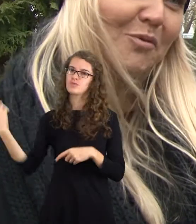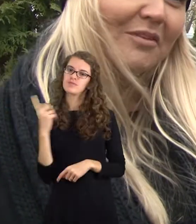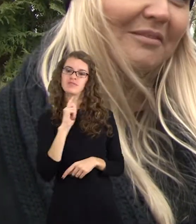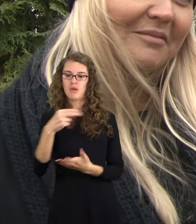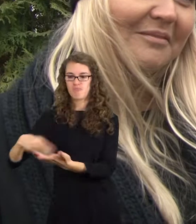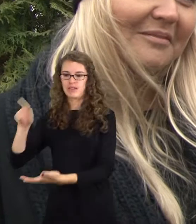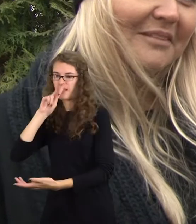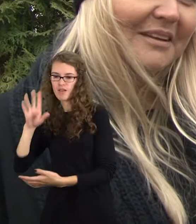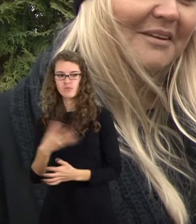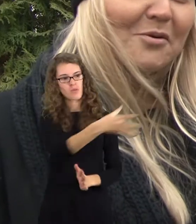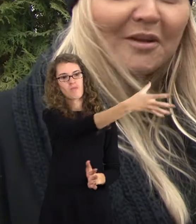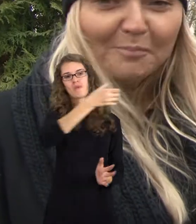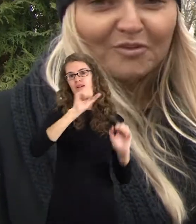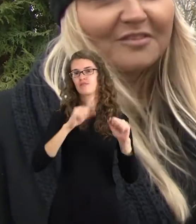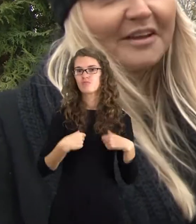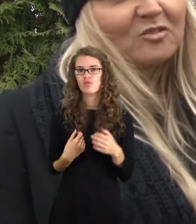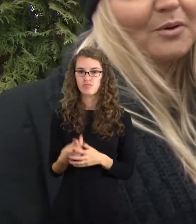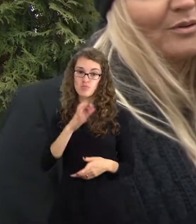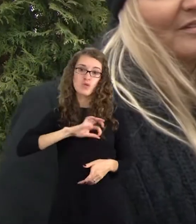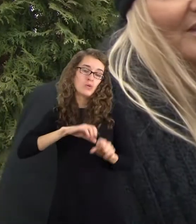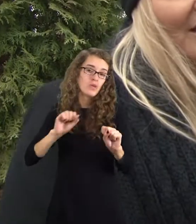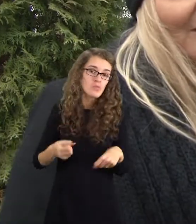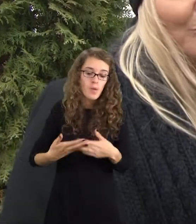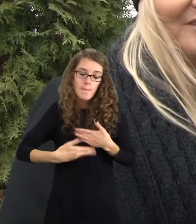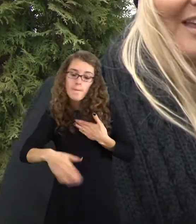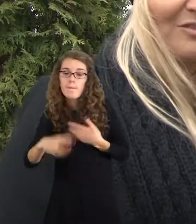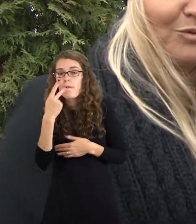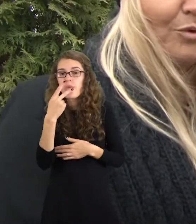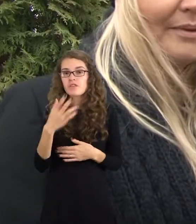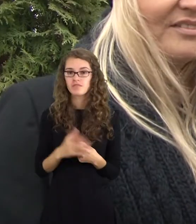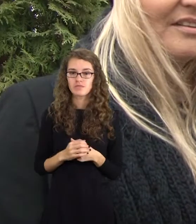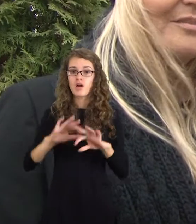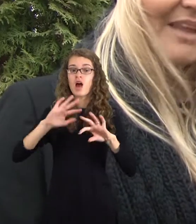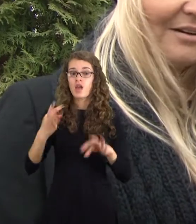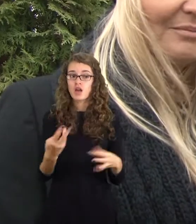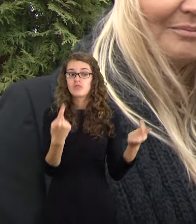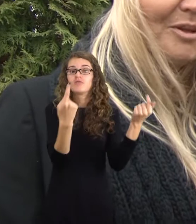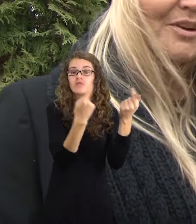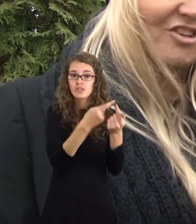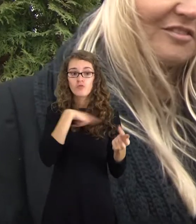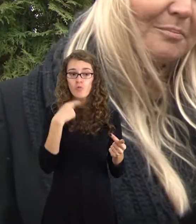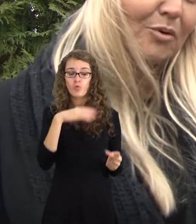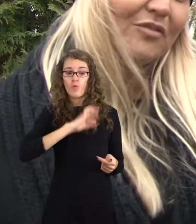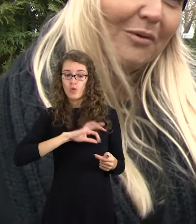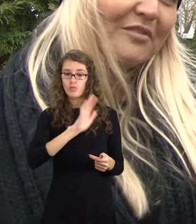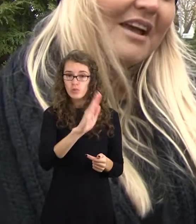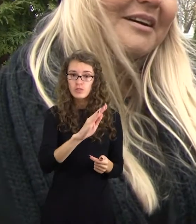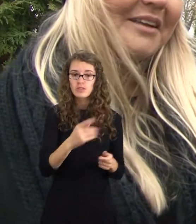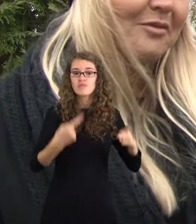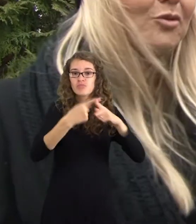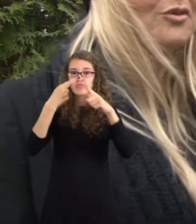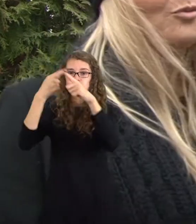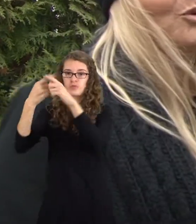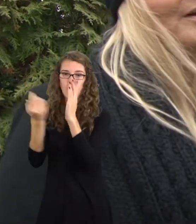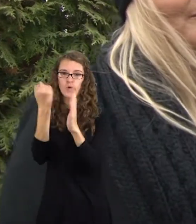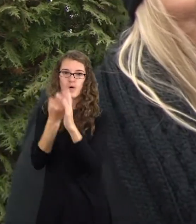galės panaudoti. O kai bus, laikas parodys. Jeigu pasiteisintų, mes statysim dar. Bent prašysim pono Viliaus, kad